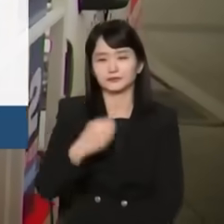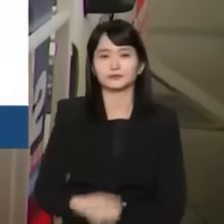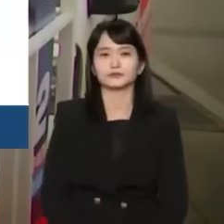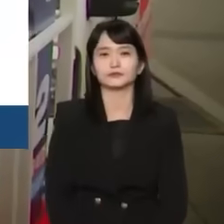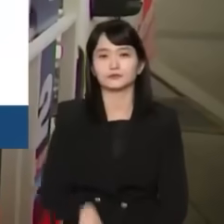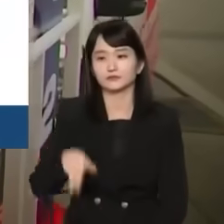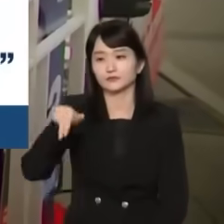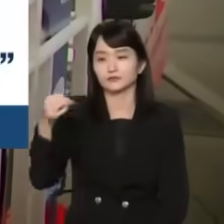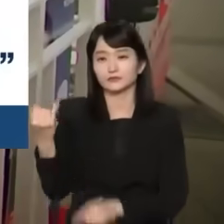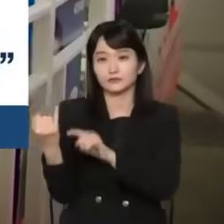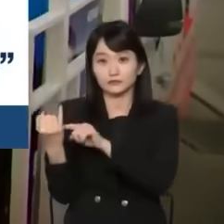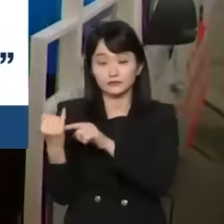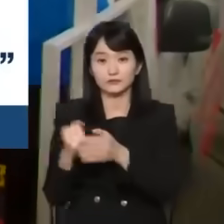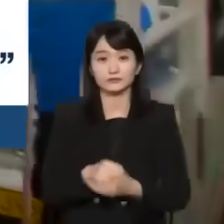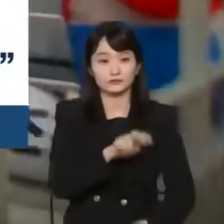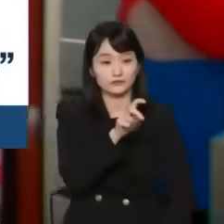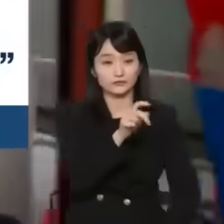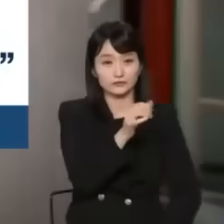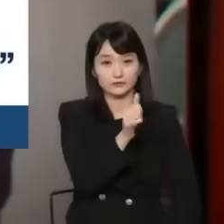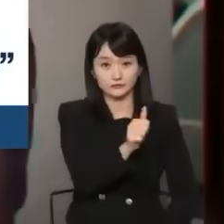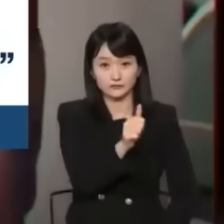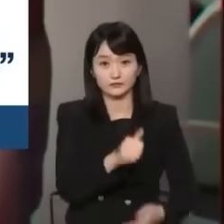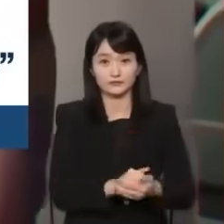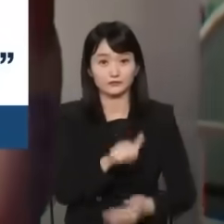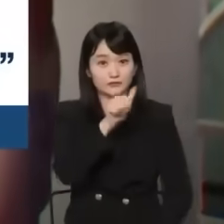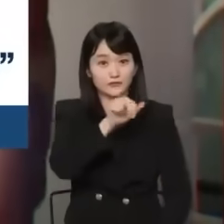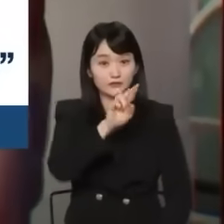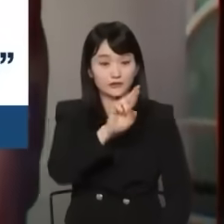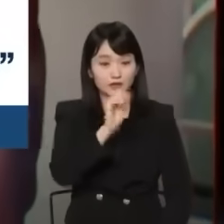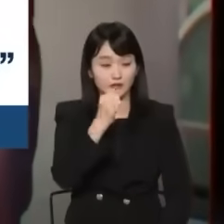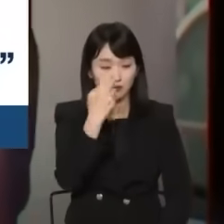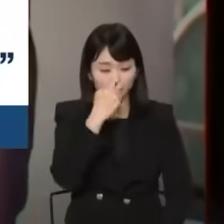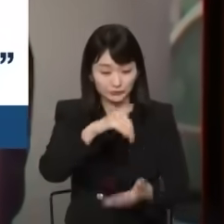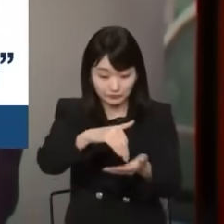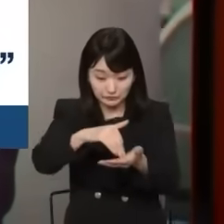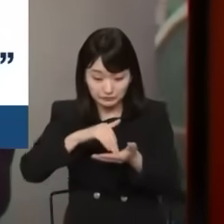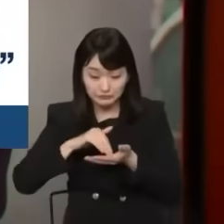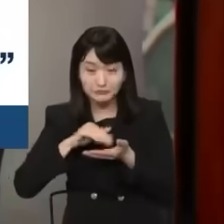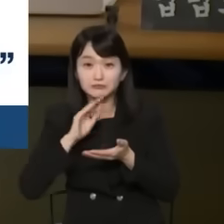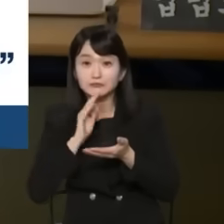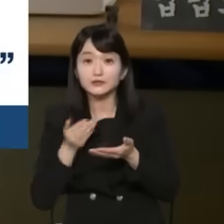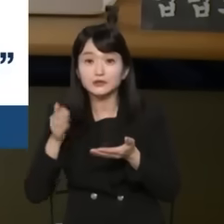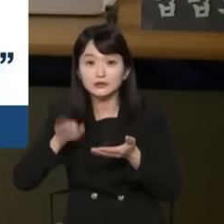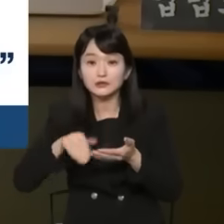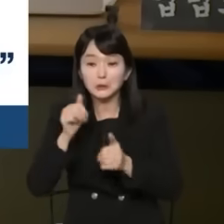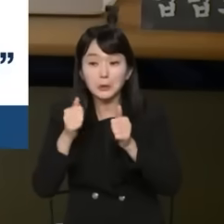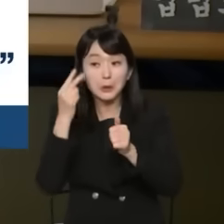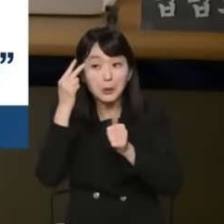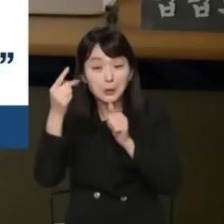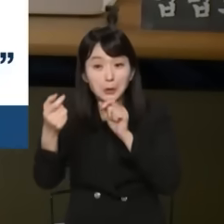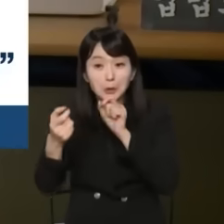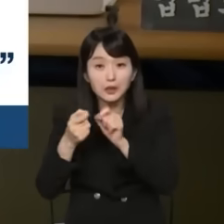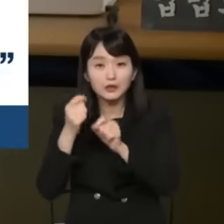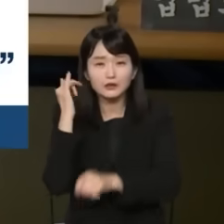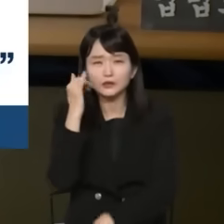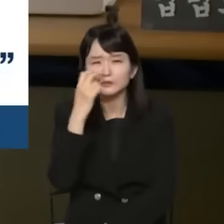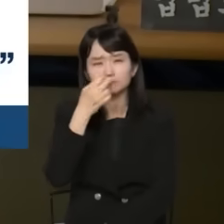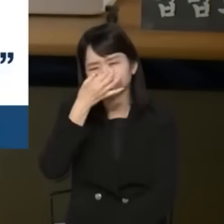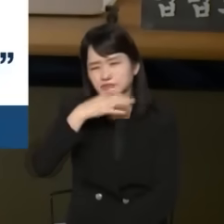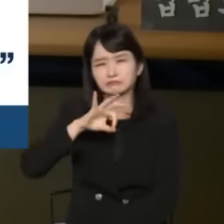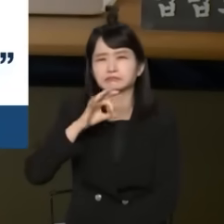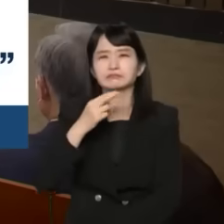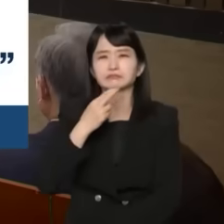조은 이원은 당시 명태 씨가 AR 조사를 제안한 것은 맞지만 경선을 이틀 앞두고 여론조사에 실이